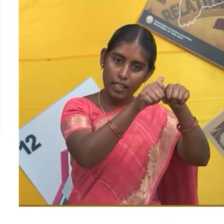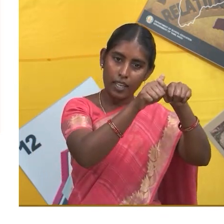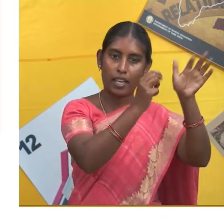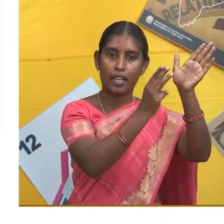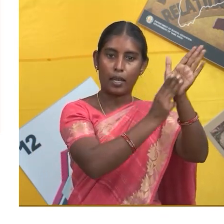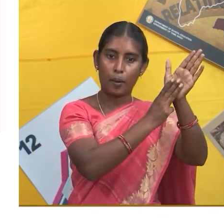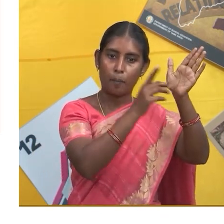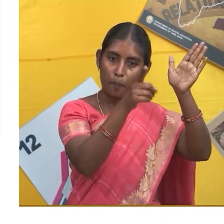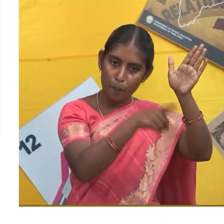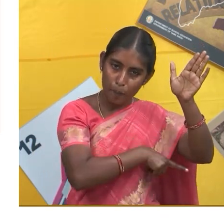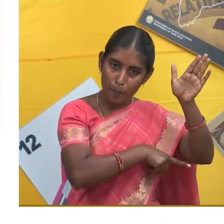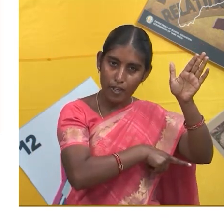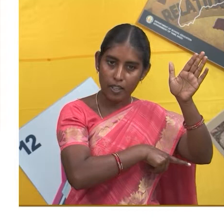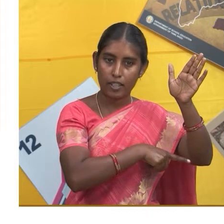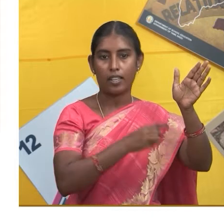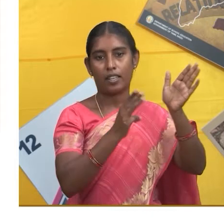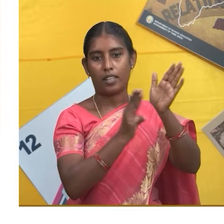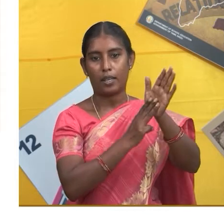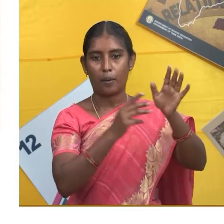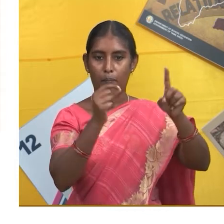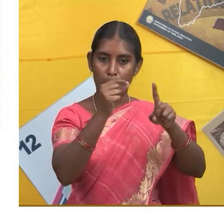am-by-mp